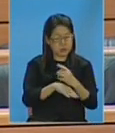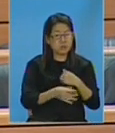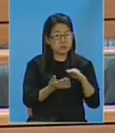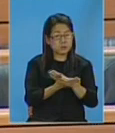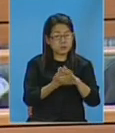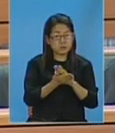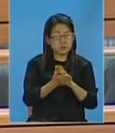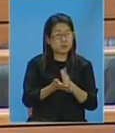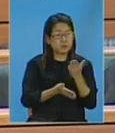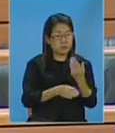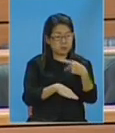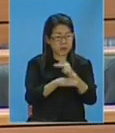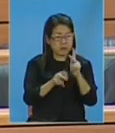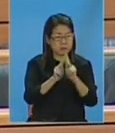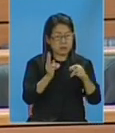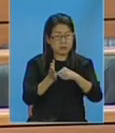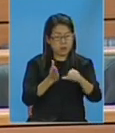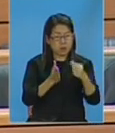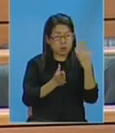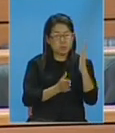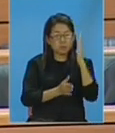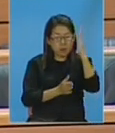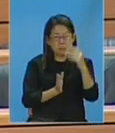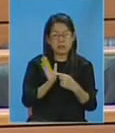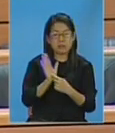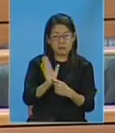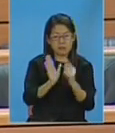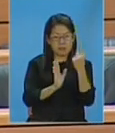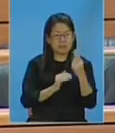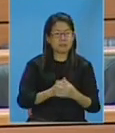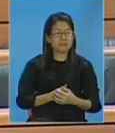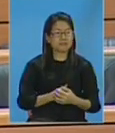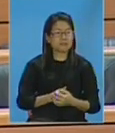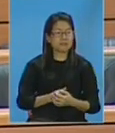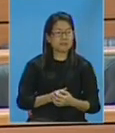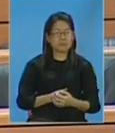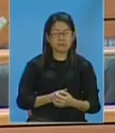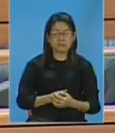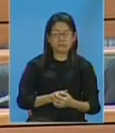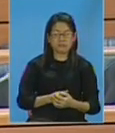ให้ท่านประธานกรรมธิการถอนร่างนี้ออกไปก่อนแล้วมานำมาพิจารณาใหม่ครับท่านประธานครับ